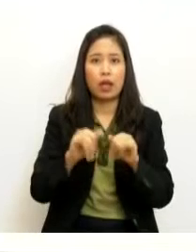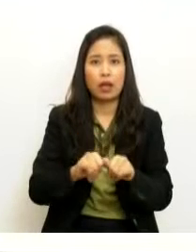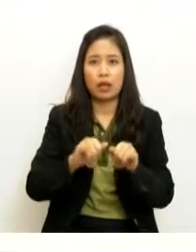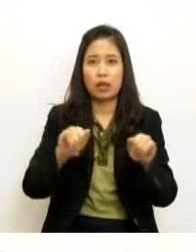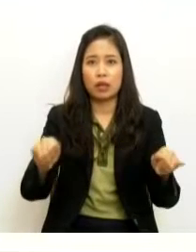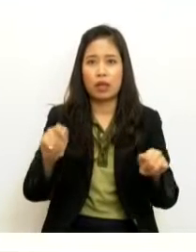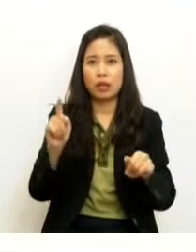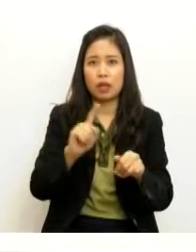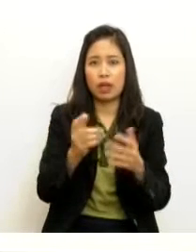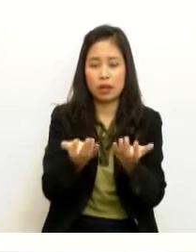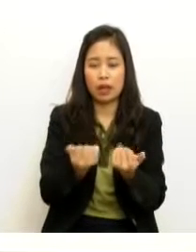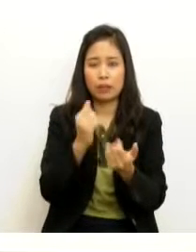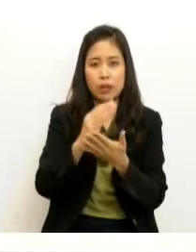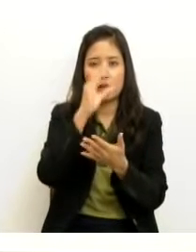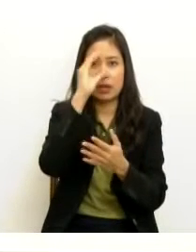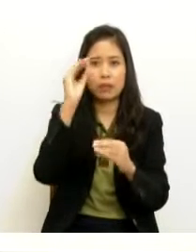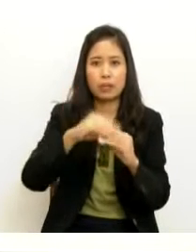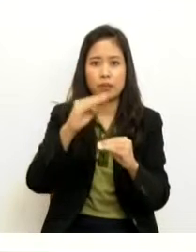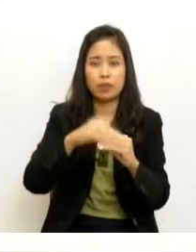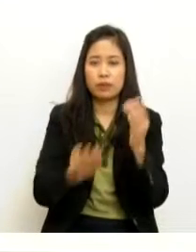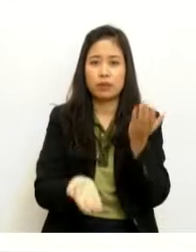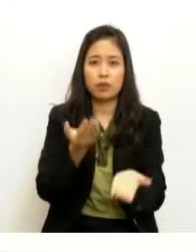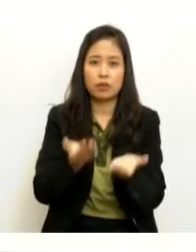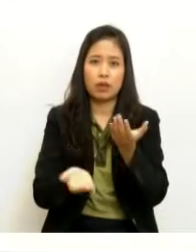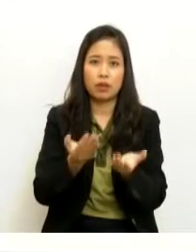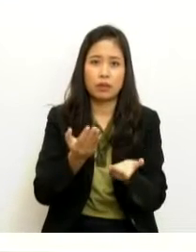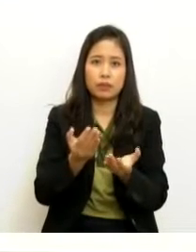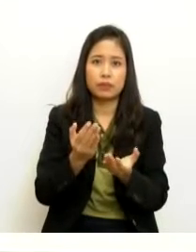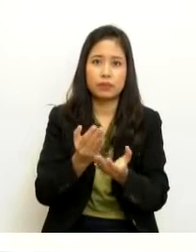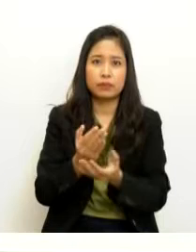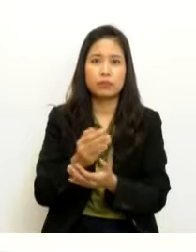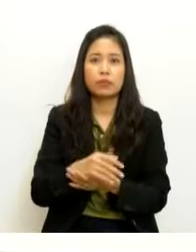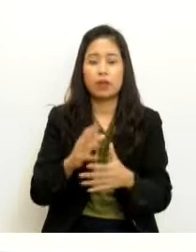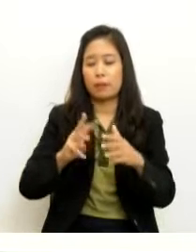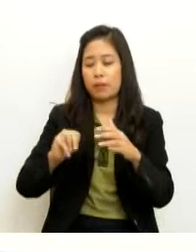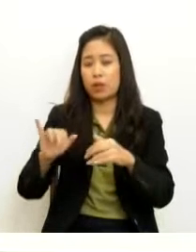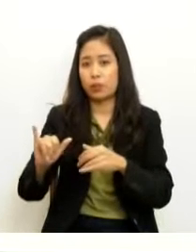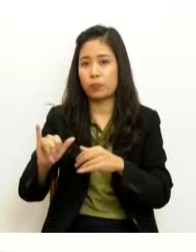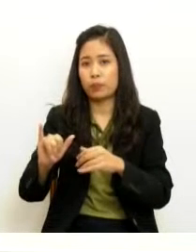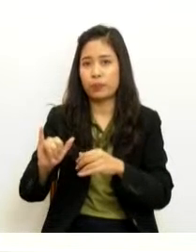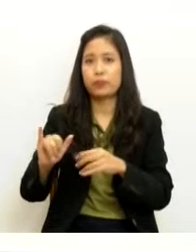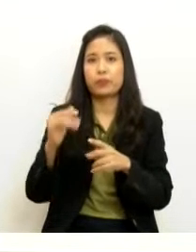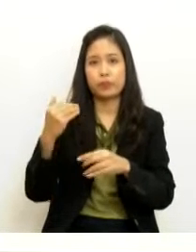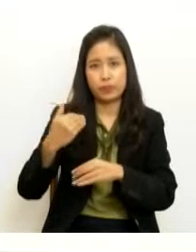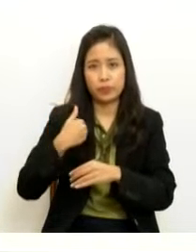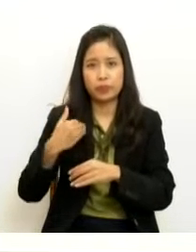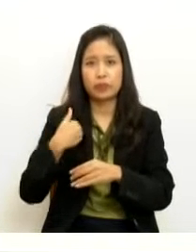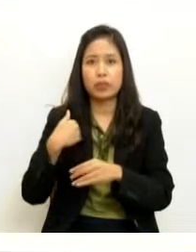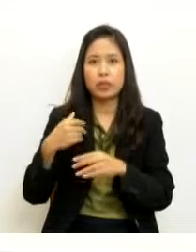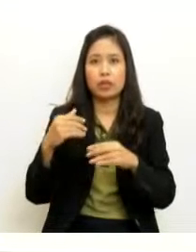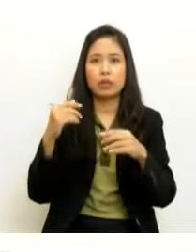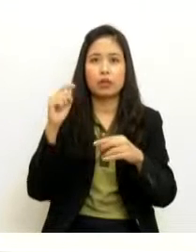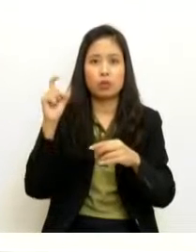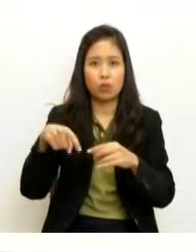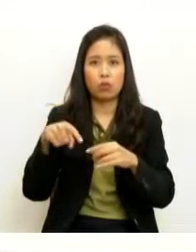รับนักเรียนเพิ่มขึ้นไม่ว่ากรณีใดๆส่วนมัธยมศึกษานะครับก็ตีกรอบเอาไว้ว่าชั้นหนึ่งไ